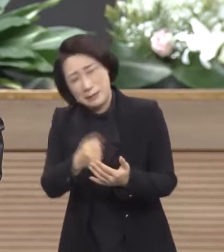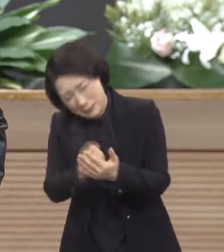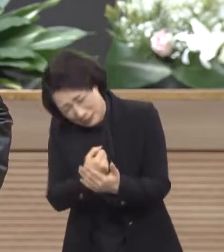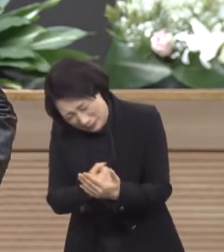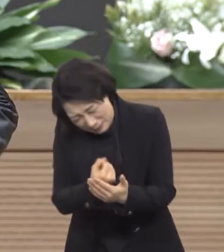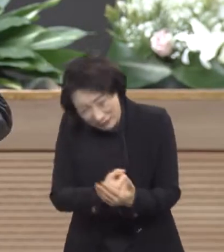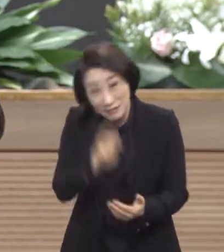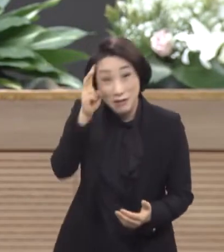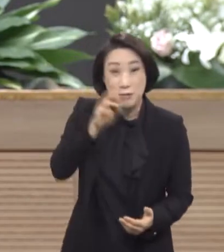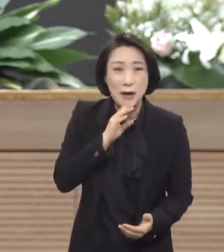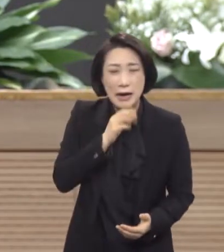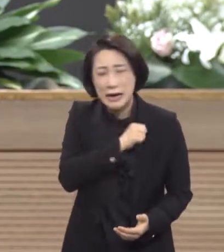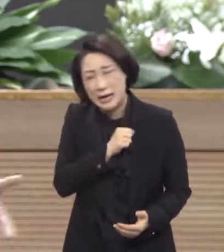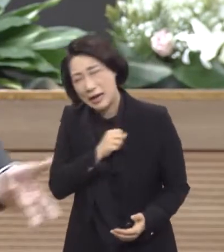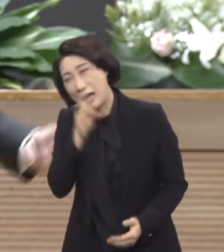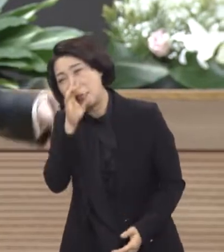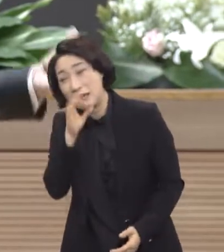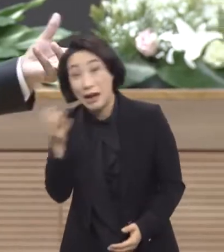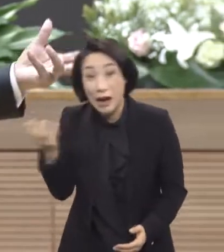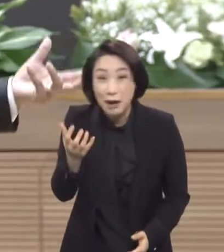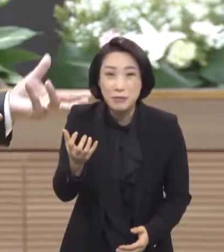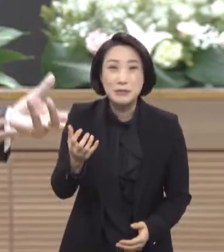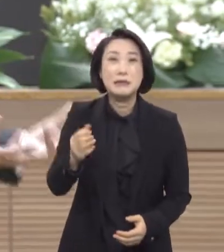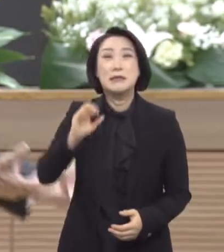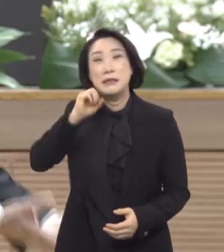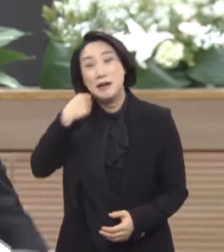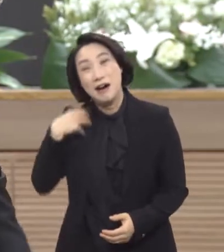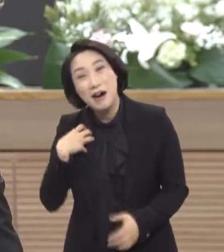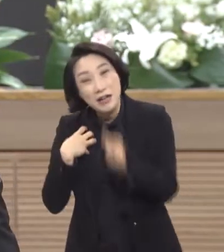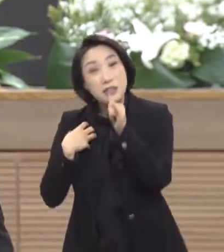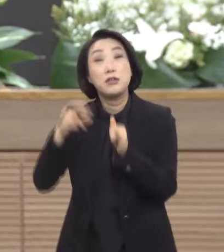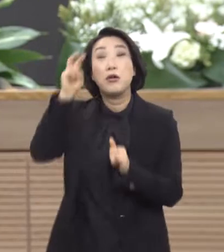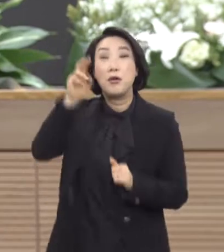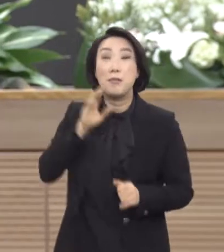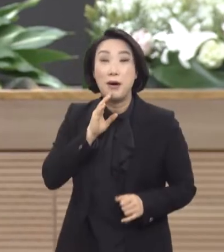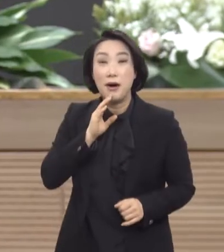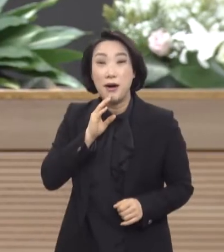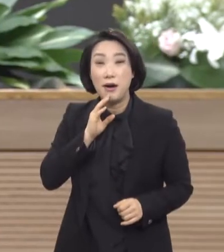상하시고 견딜 수 없는 아픔과 고통을 가지면서도